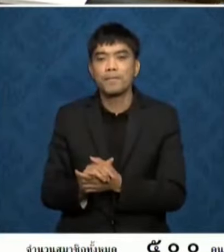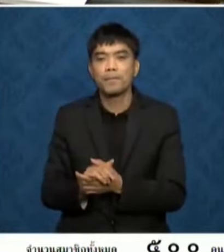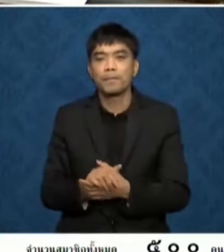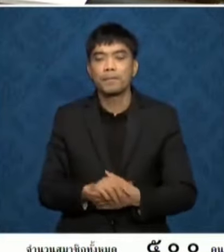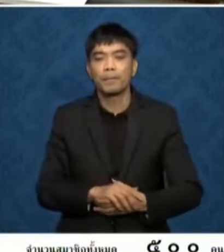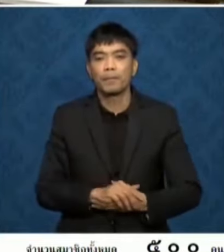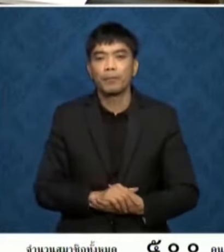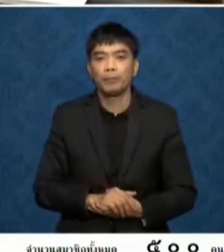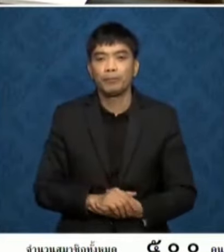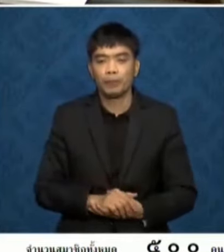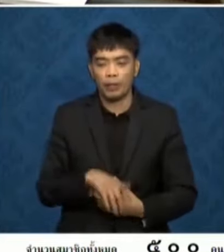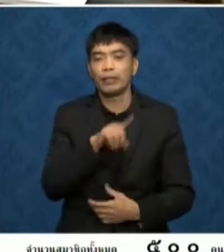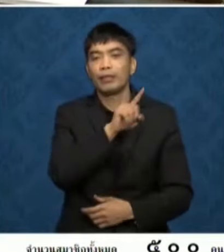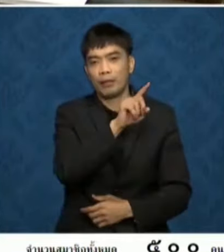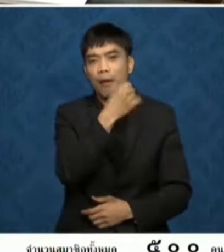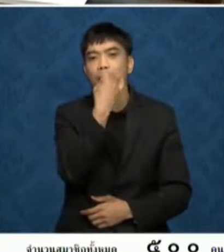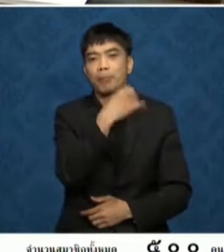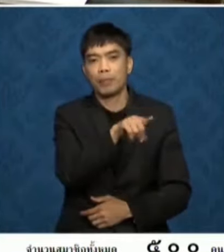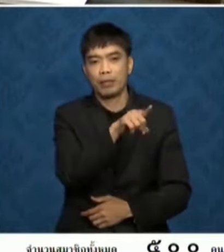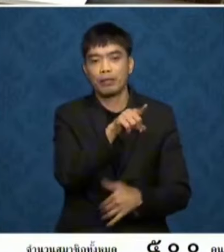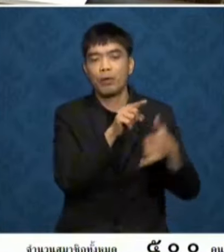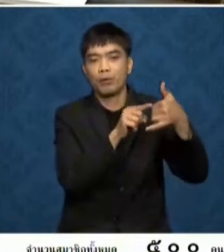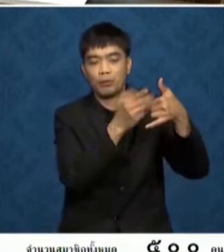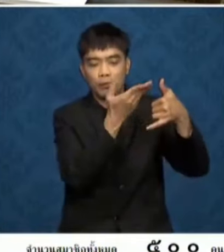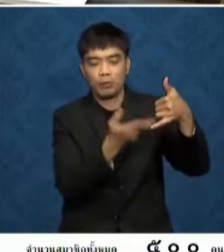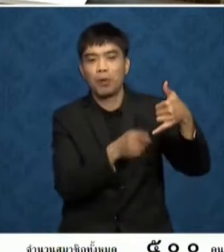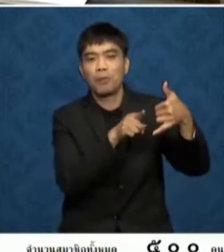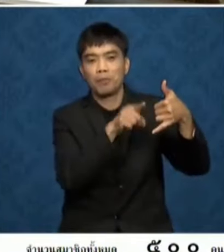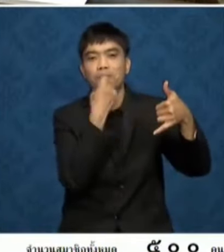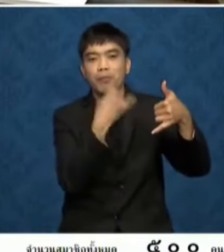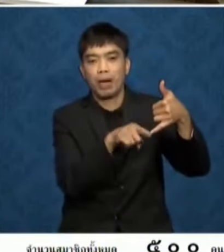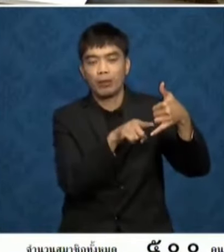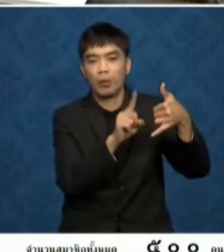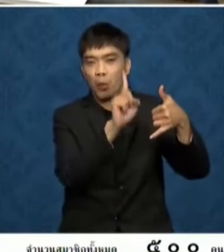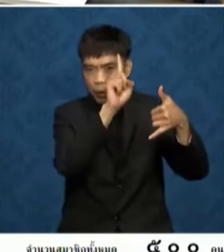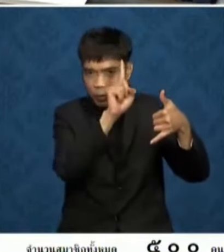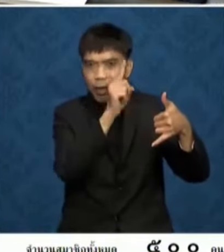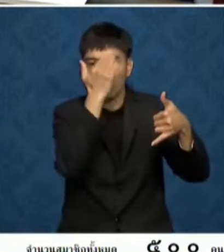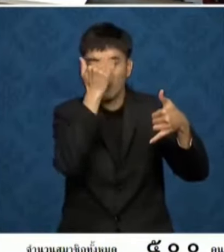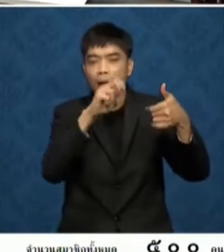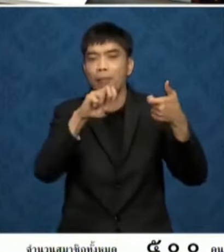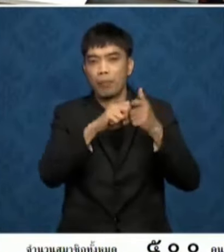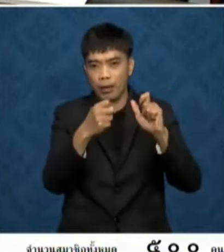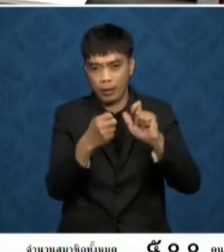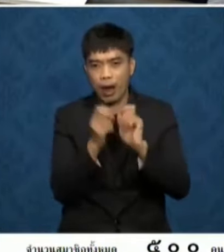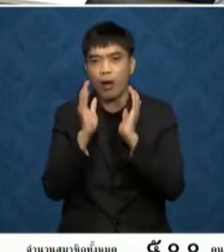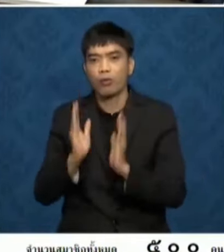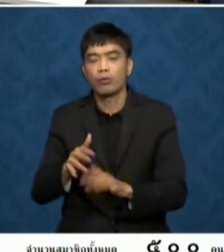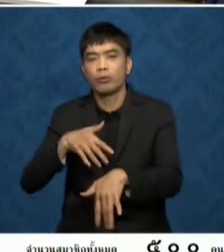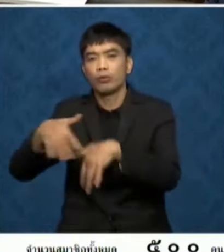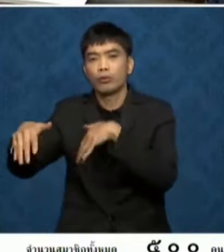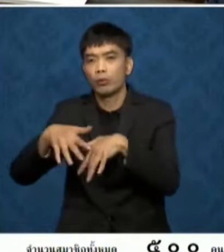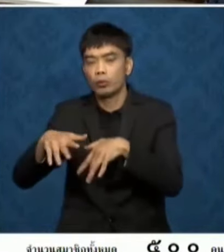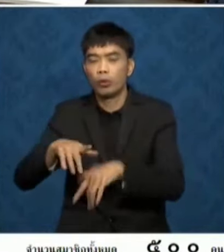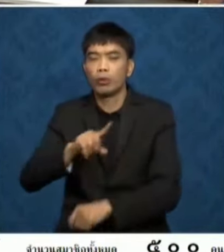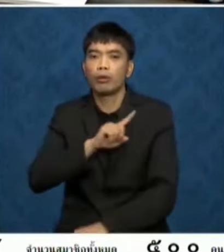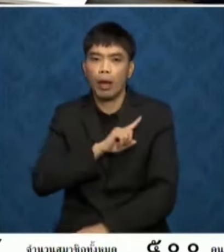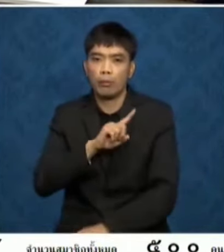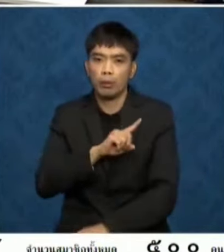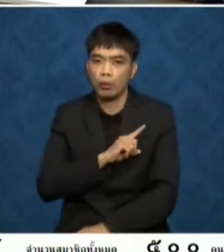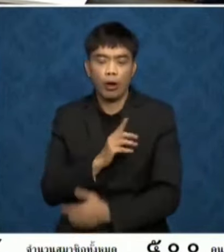นี้ค่ะเป็นความผิดพลาดของคนคนเดียวนำมาซึ่งเหตุการณ์ที่ส่งผลให้ประชาชนคนไทยต้องมารับผิดช